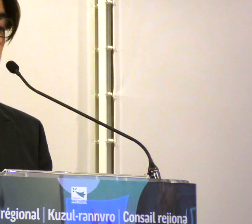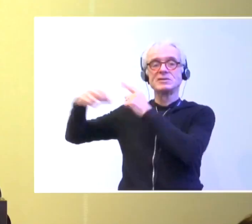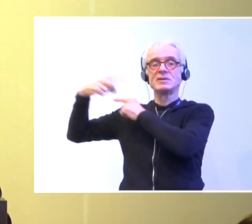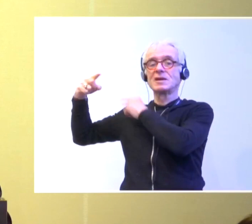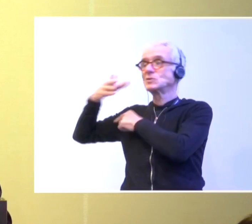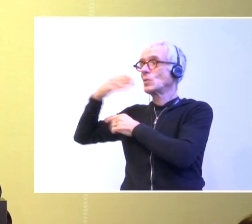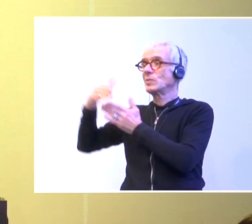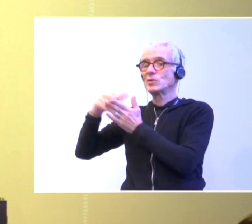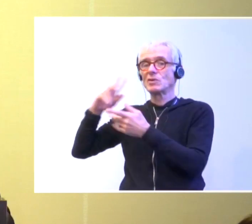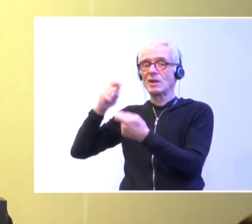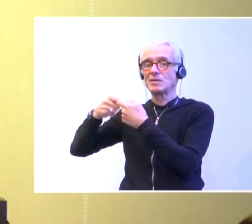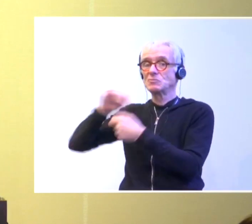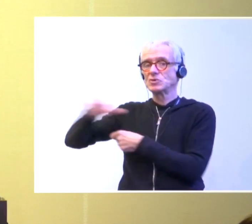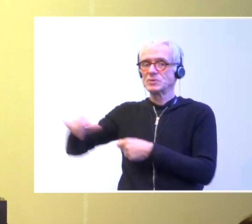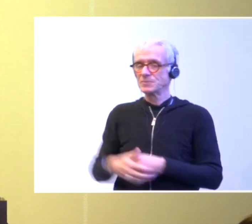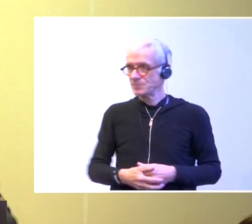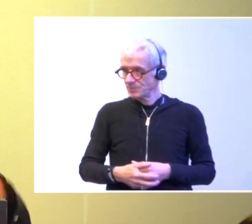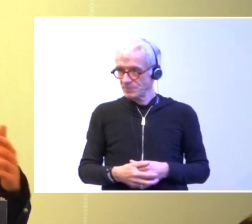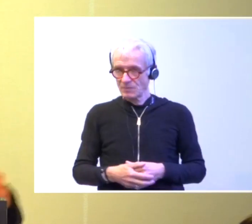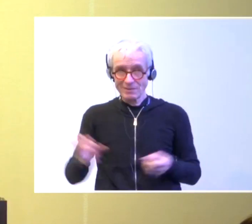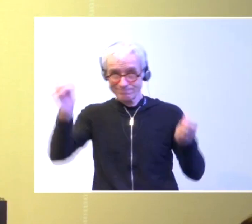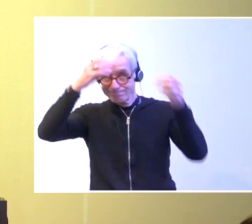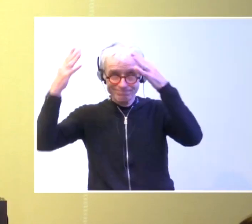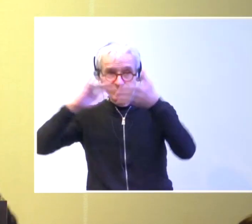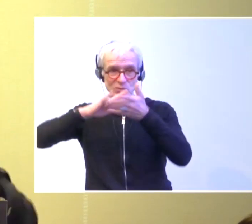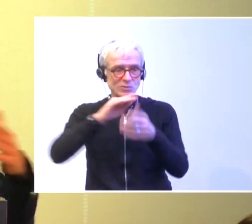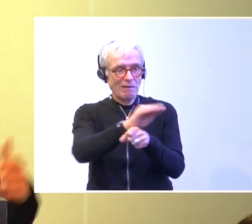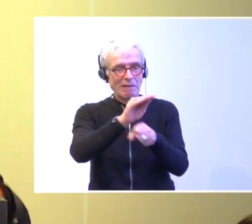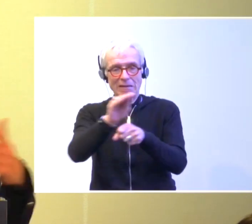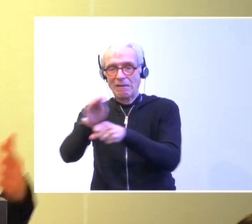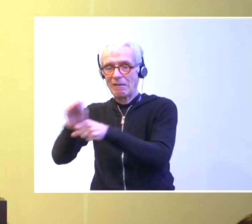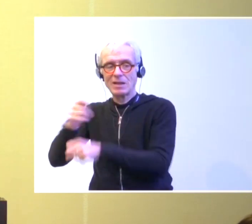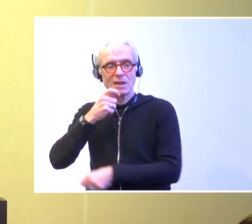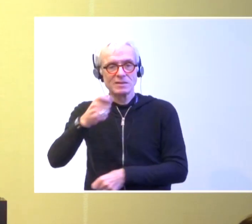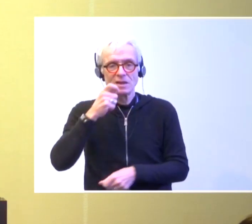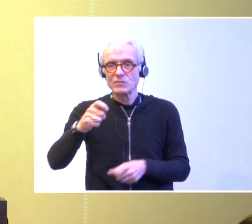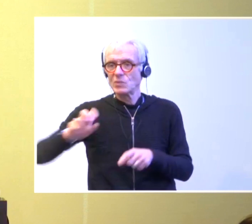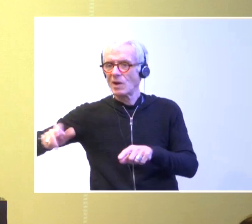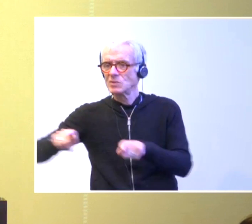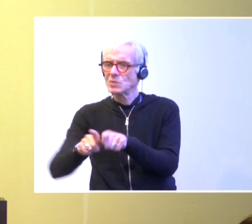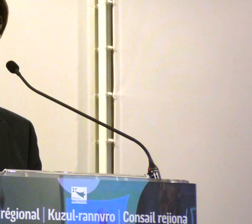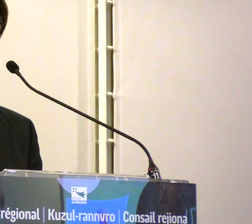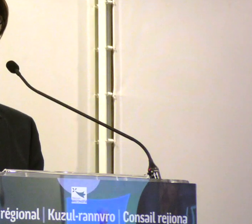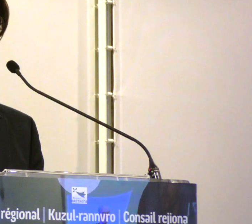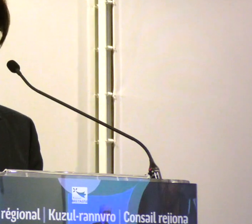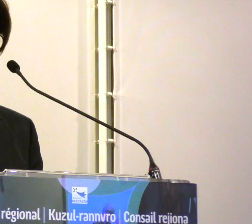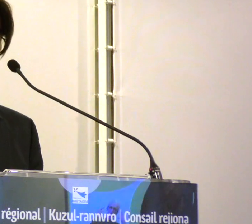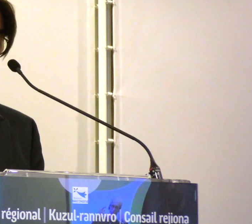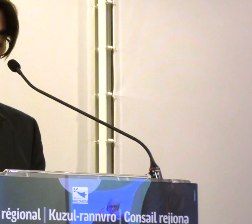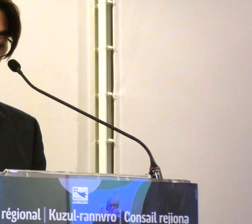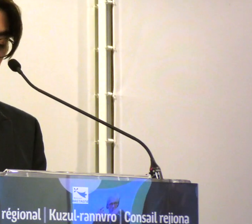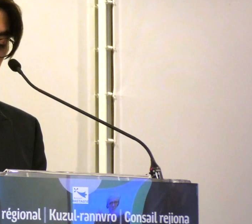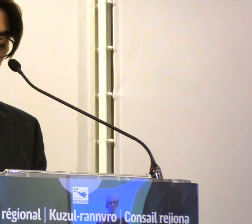précédentes. Quelle perspective quand on est dans la tête de tout le monde par des interviews à la radio et puis des crises de parole publiques que